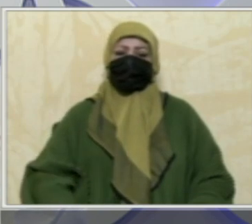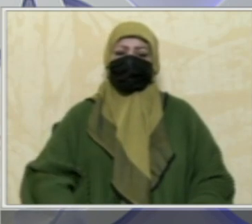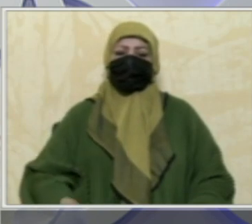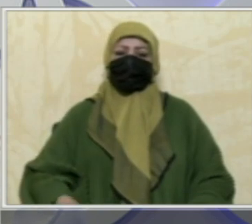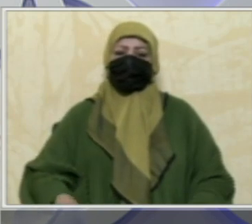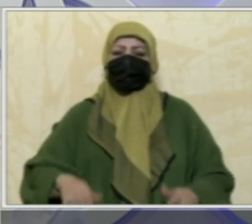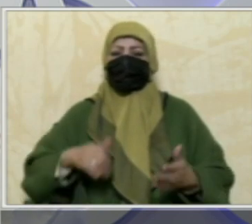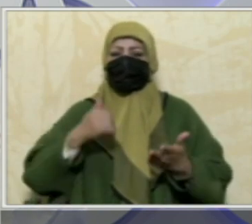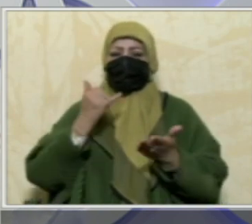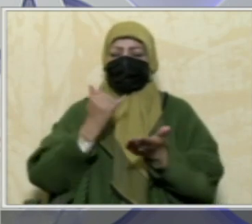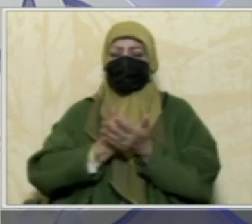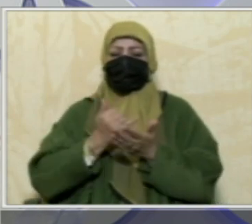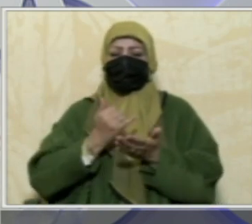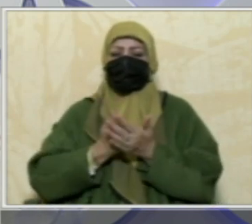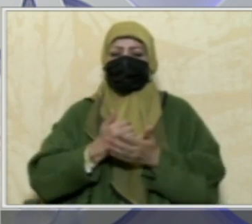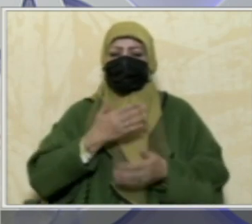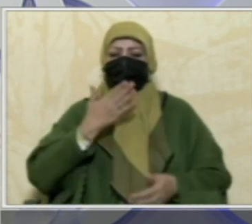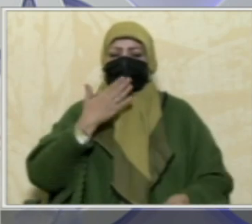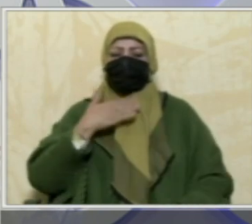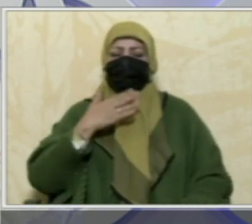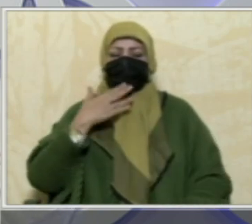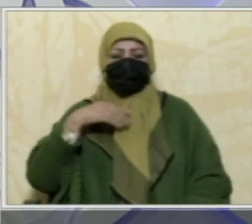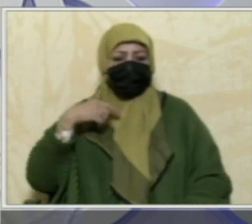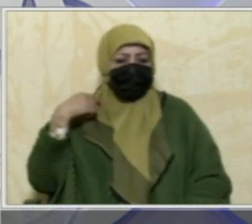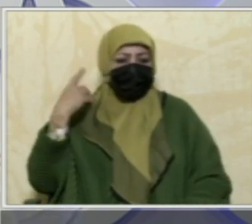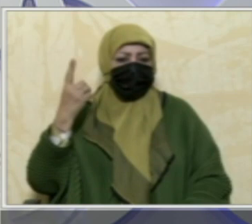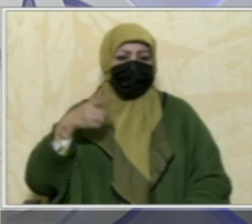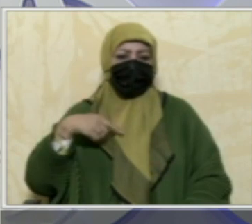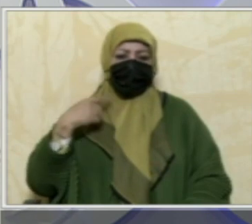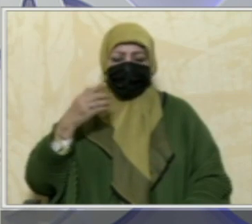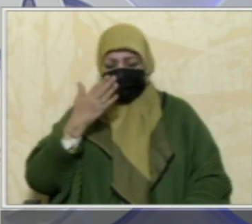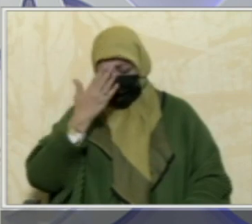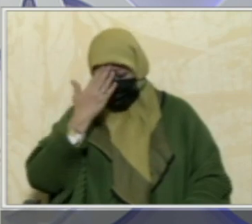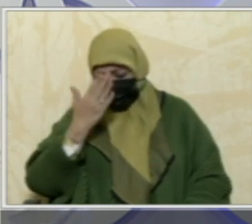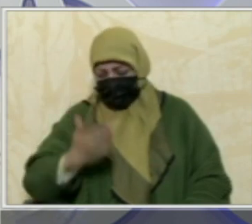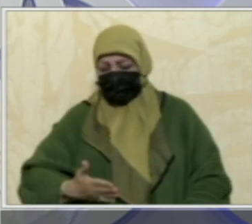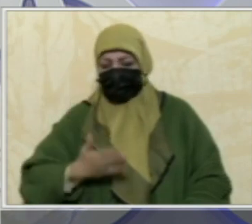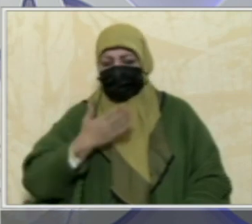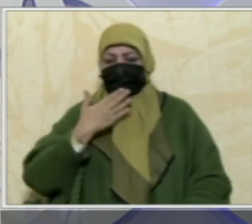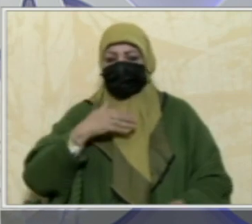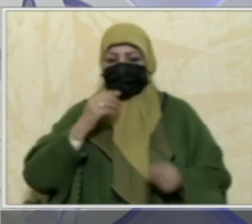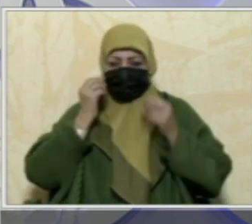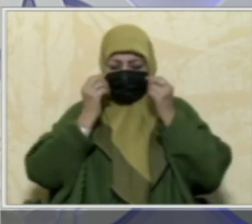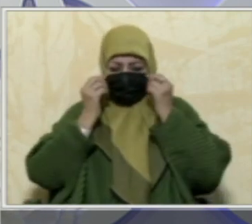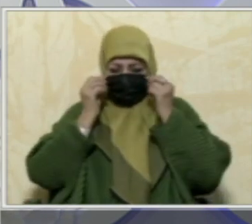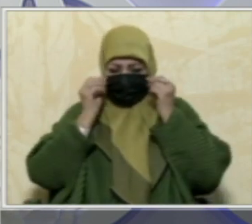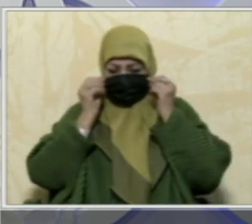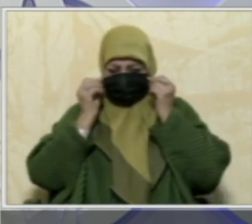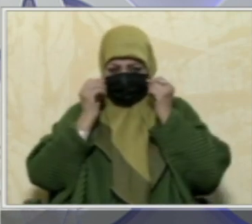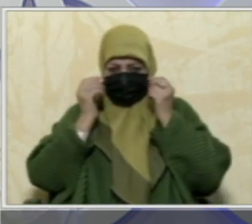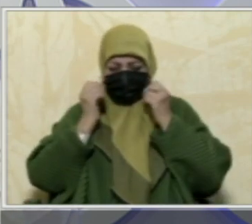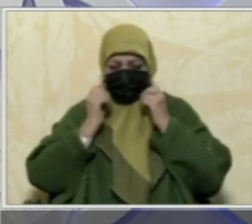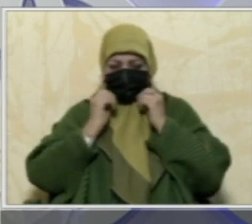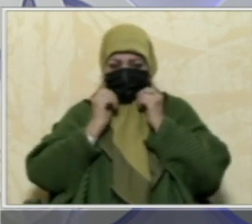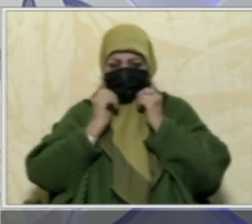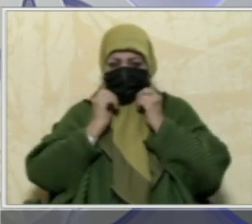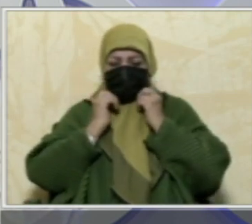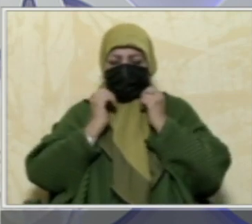من سها في سجود السهو نعم السؤال الثاني ما